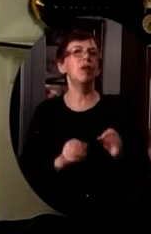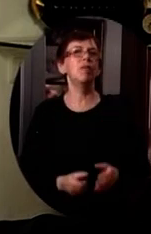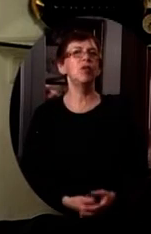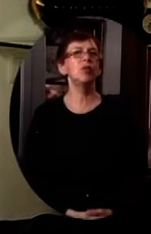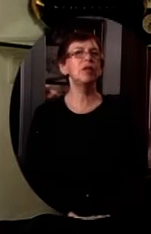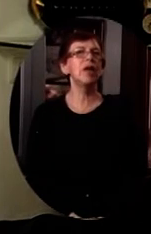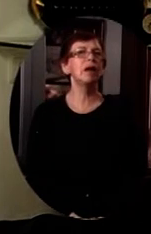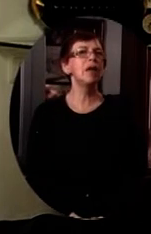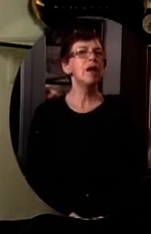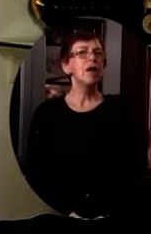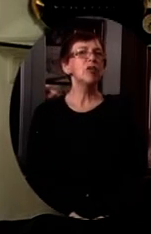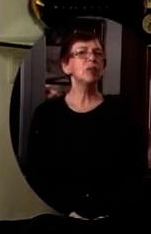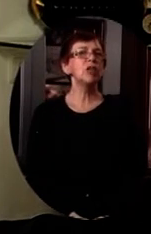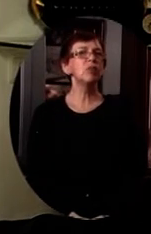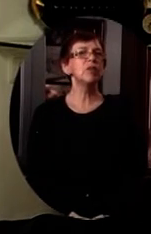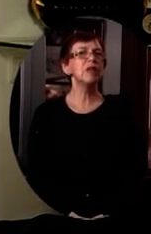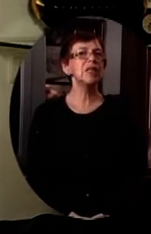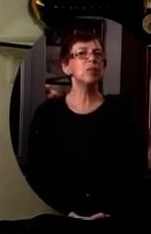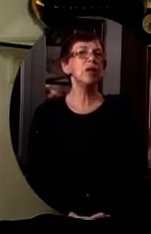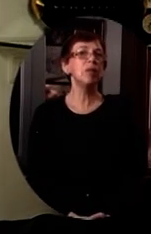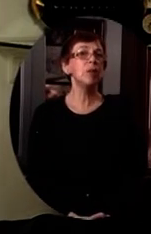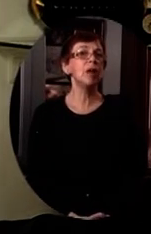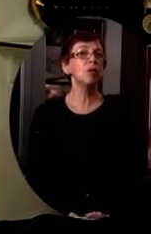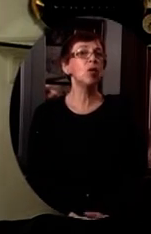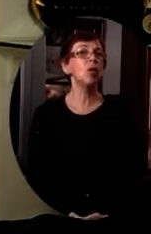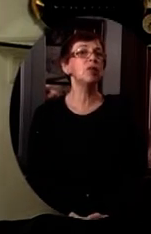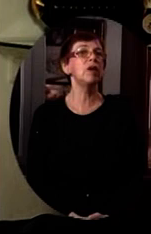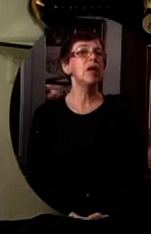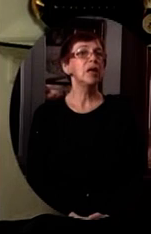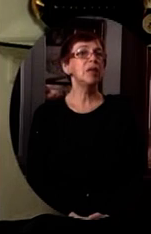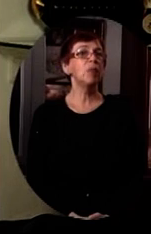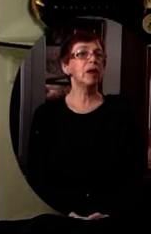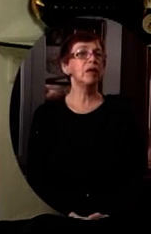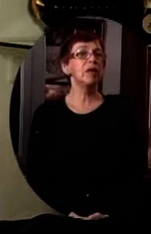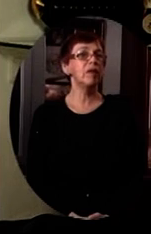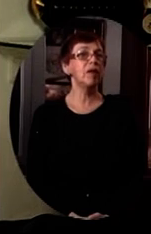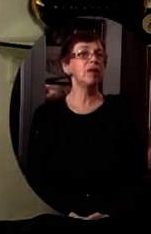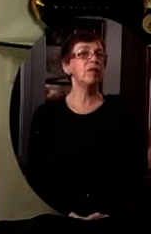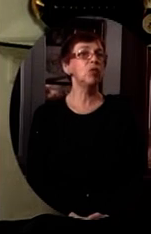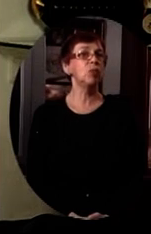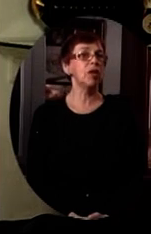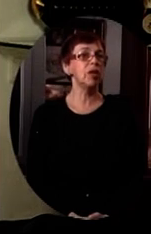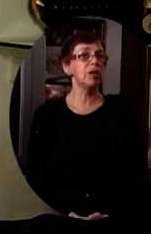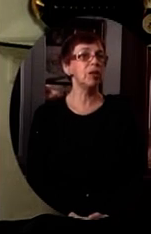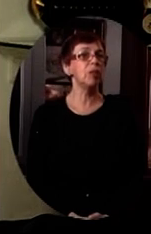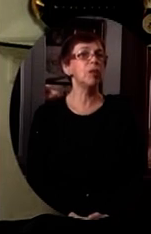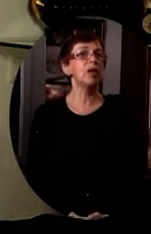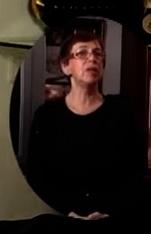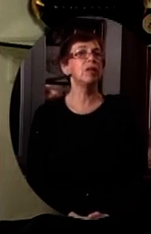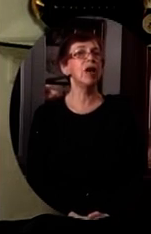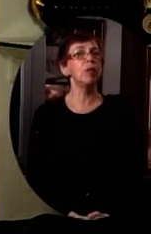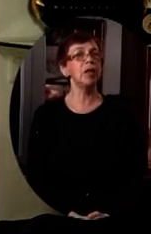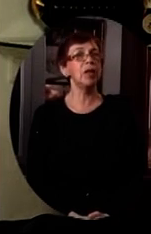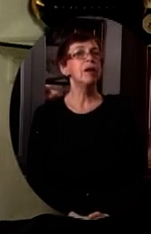כן, הם הבינו אותי. אני השתמשתי בשפת סימנים מעט מאוד ודיברתי והבינו מה שאני